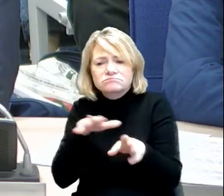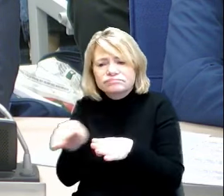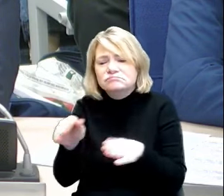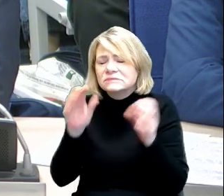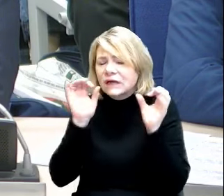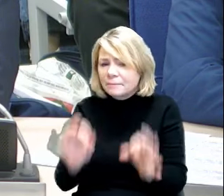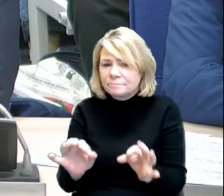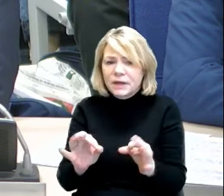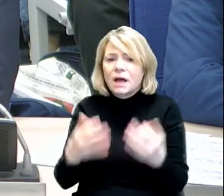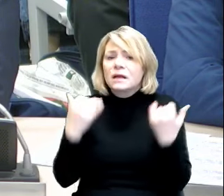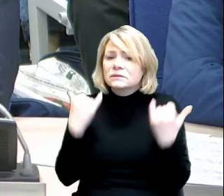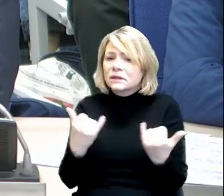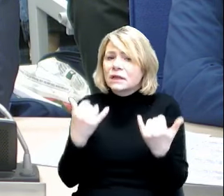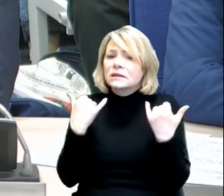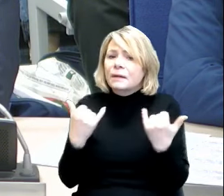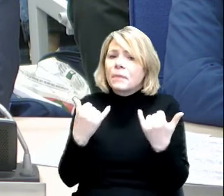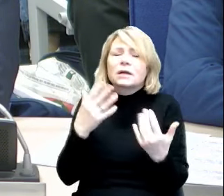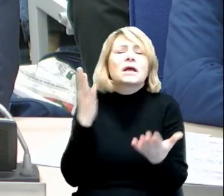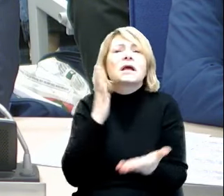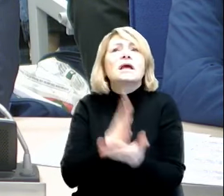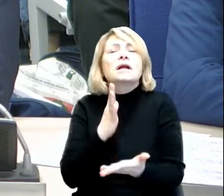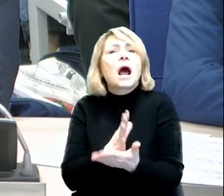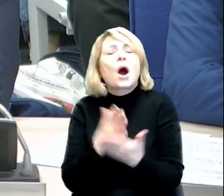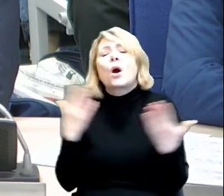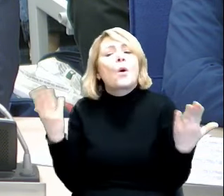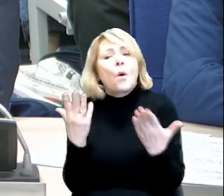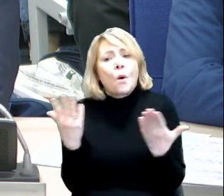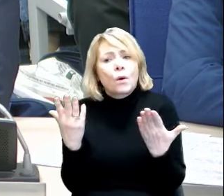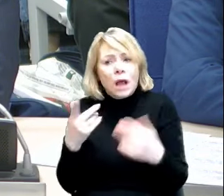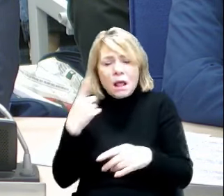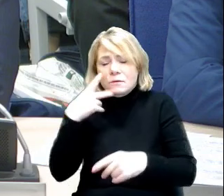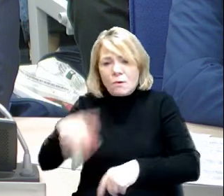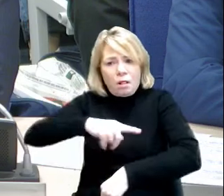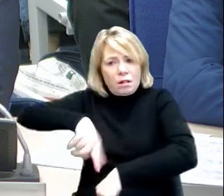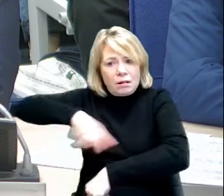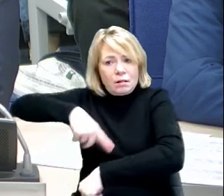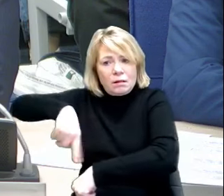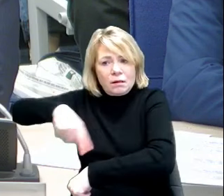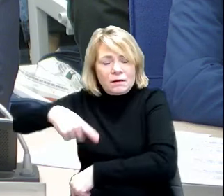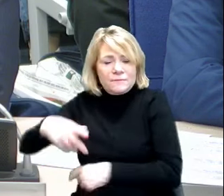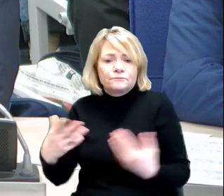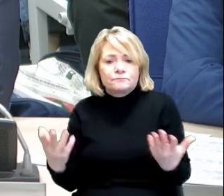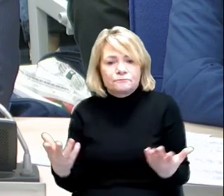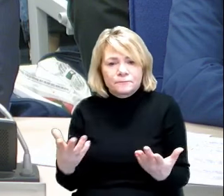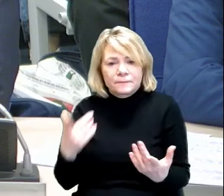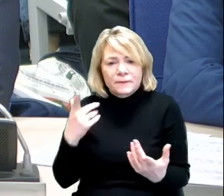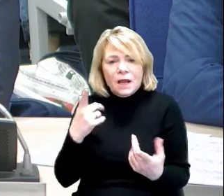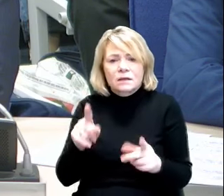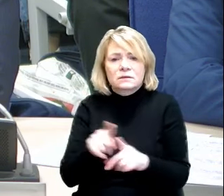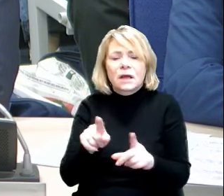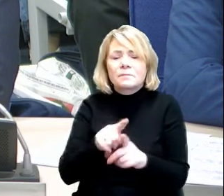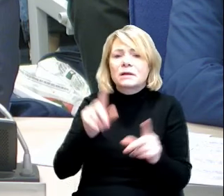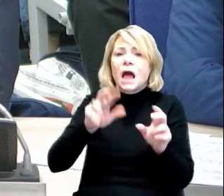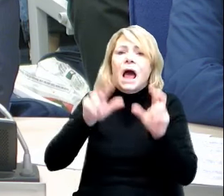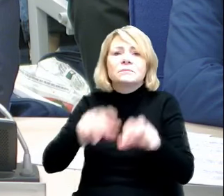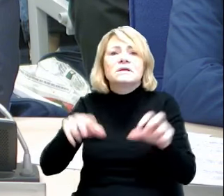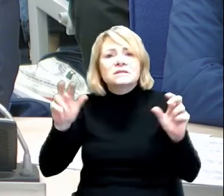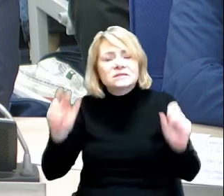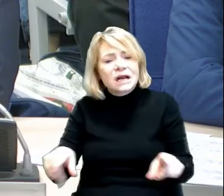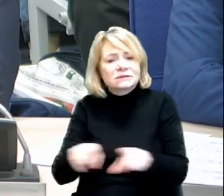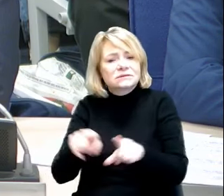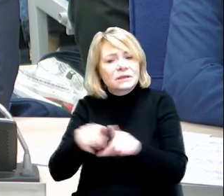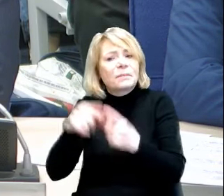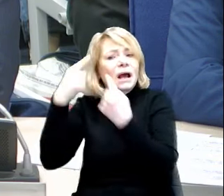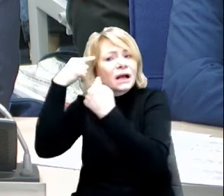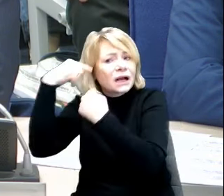tai kokia yra šiuo metu ta eiga nes laikas bėga tai vien ir tiktai ne vien apie administracijaą bet ir apie kitus veiksmus